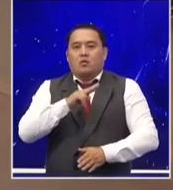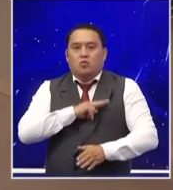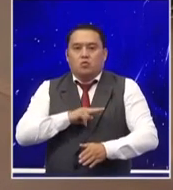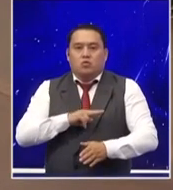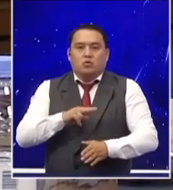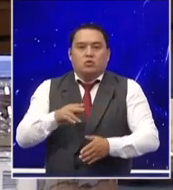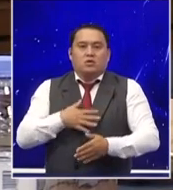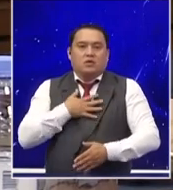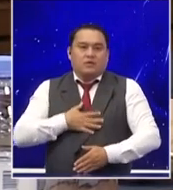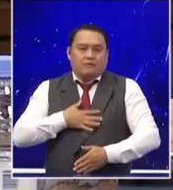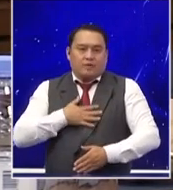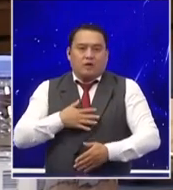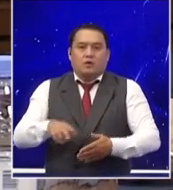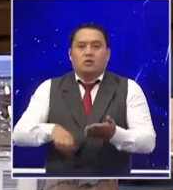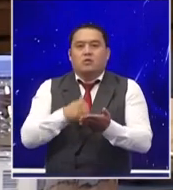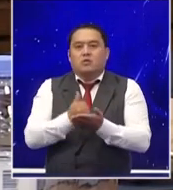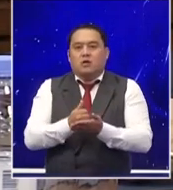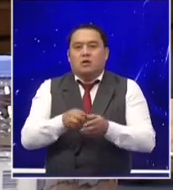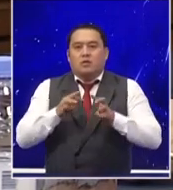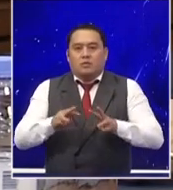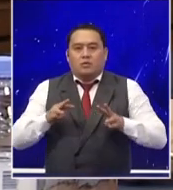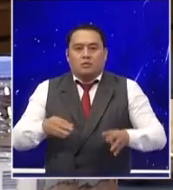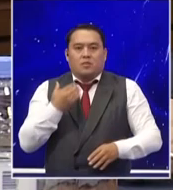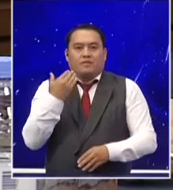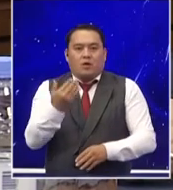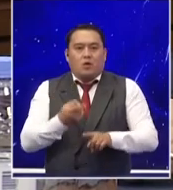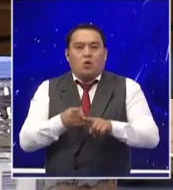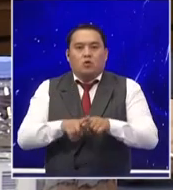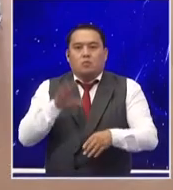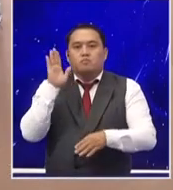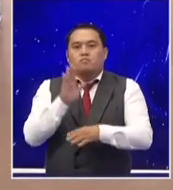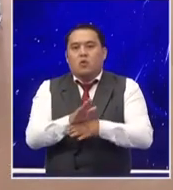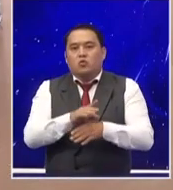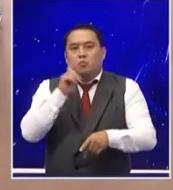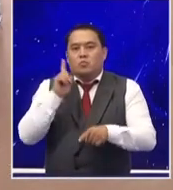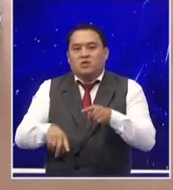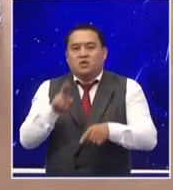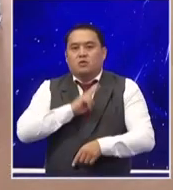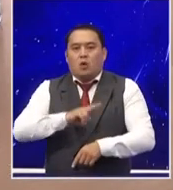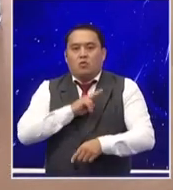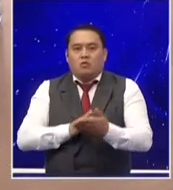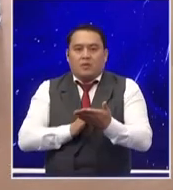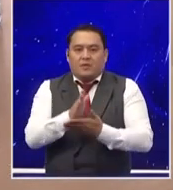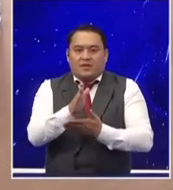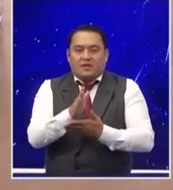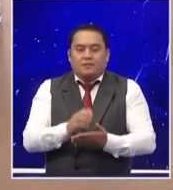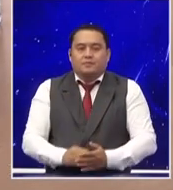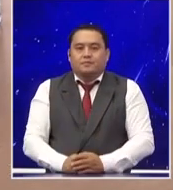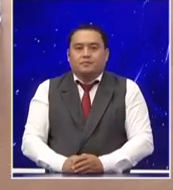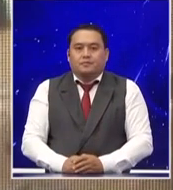неудовлетворительно подчеркнула секретарь корм крымбек кушербаев он поручил ускорить работу в данном направлении